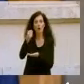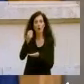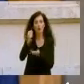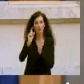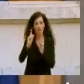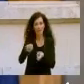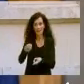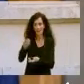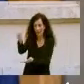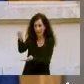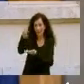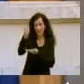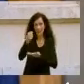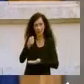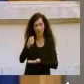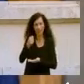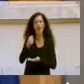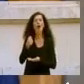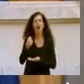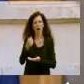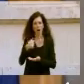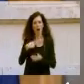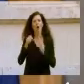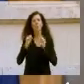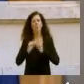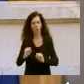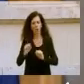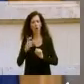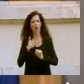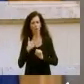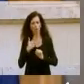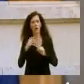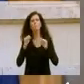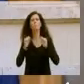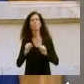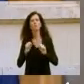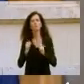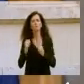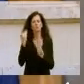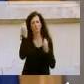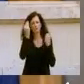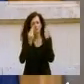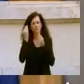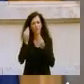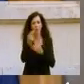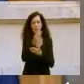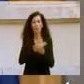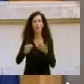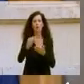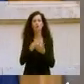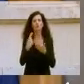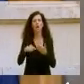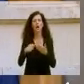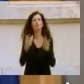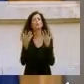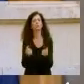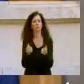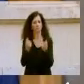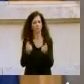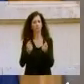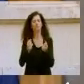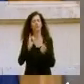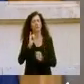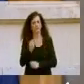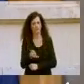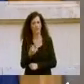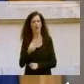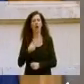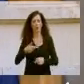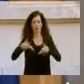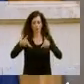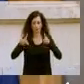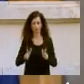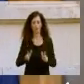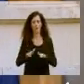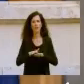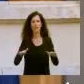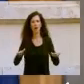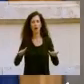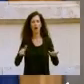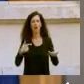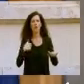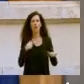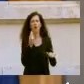avremo la possibilità di programmare e realizzare questi progetti mi si terrà un tavolo e senza pregiudizi